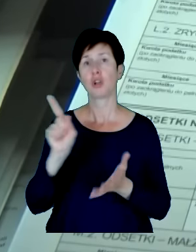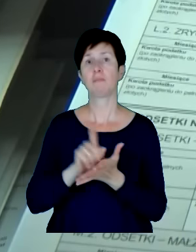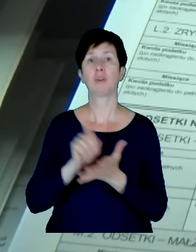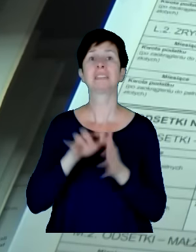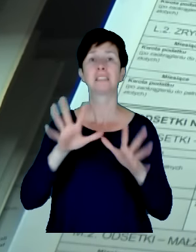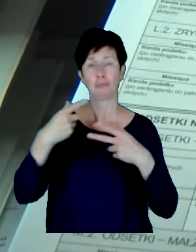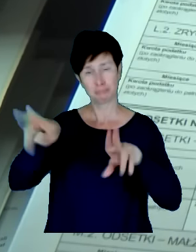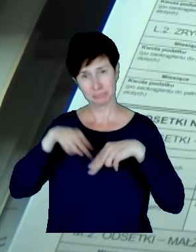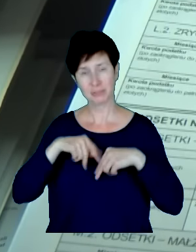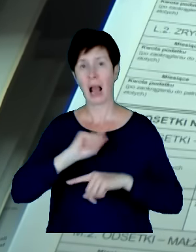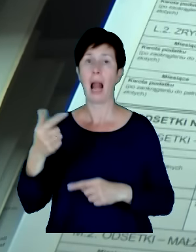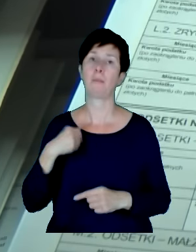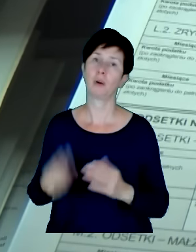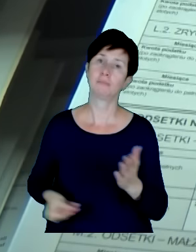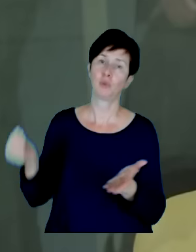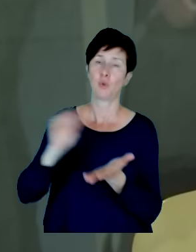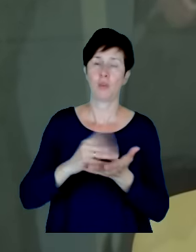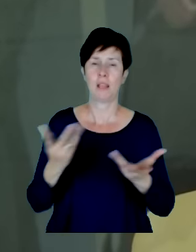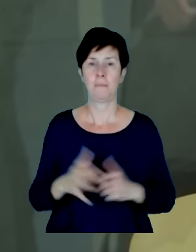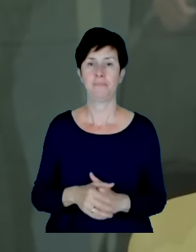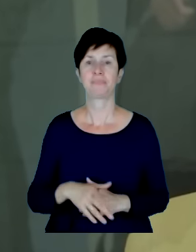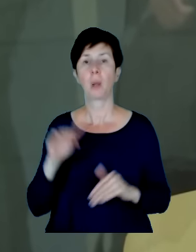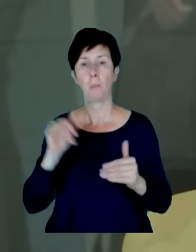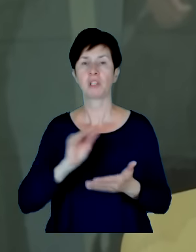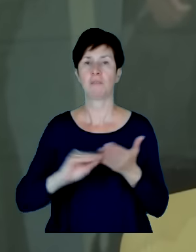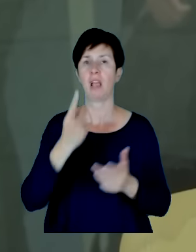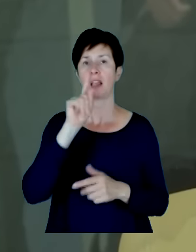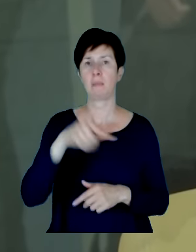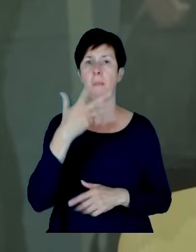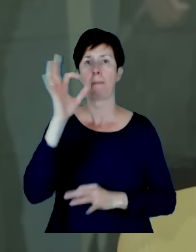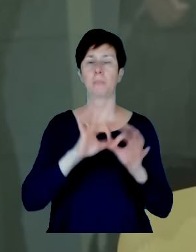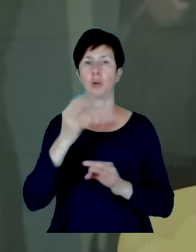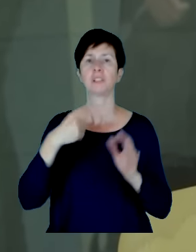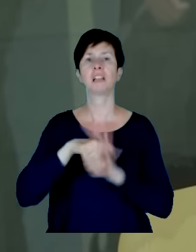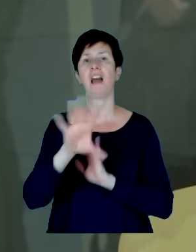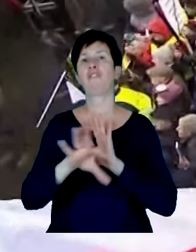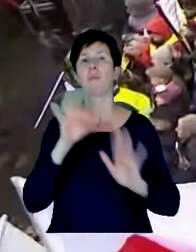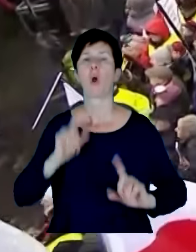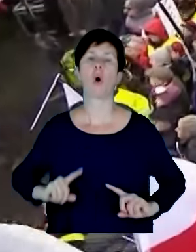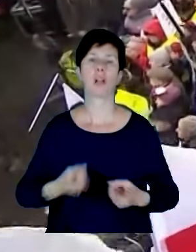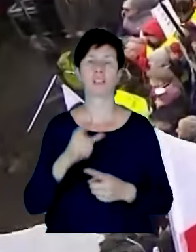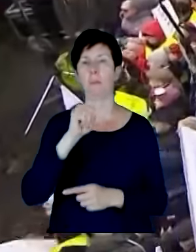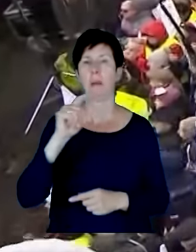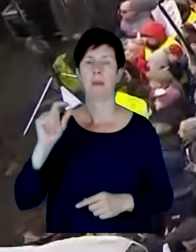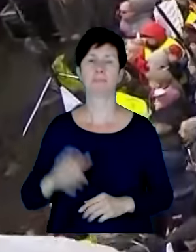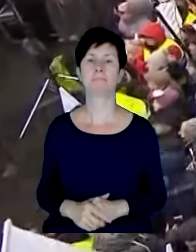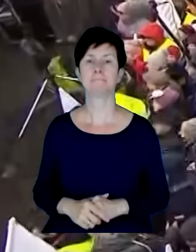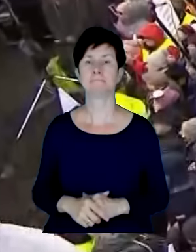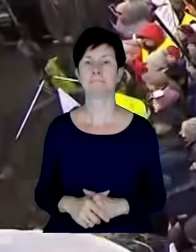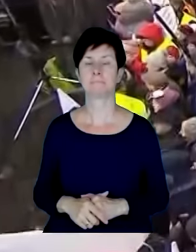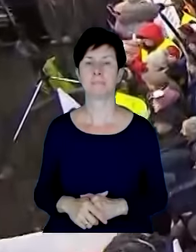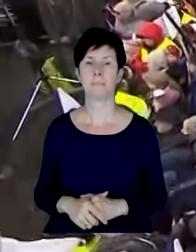zbyt niskich zaliczek Do tego można wpisać Pół proc podatku na rzecz wybranej przez siebie organizacji pożytku publicznego wolne